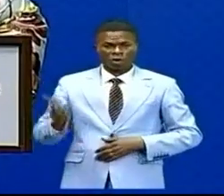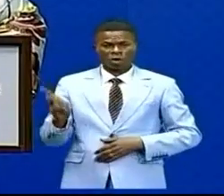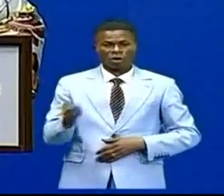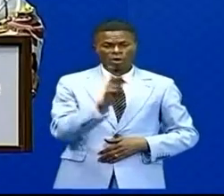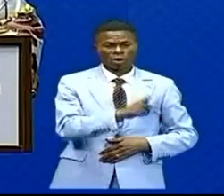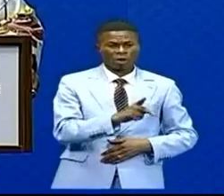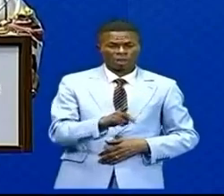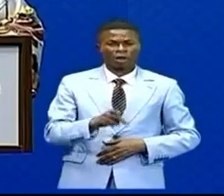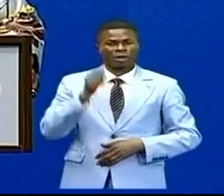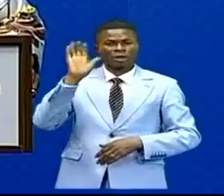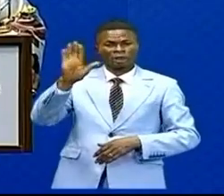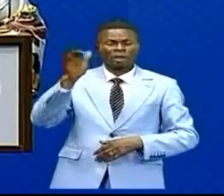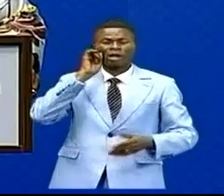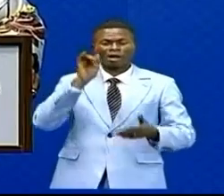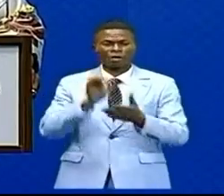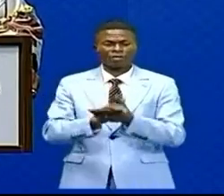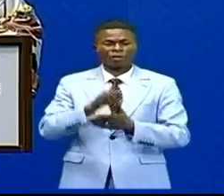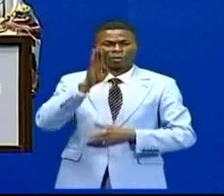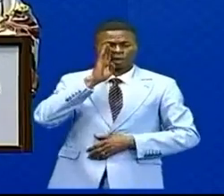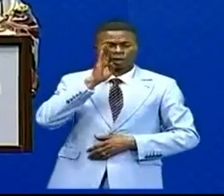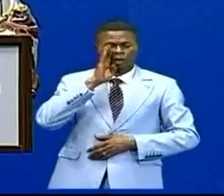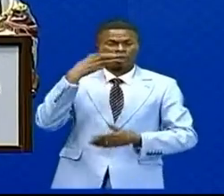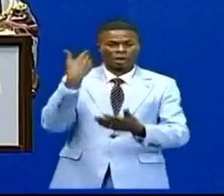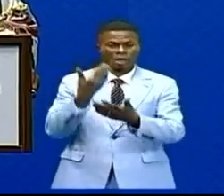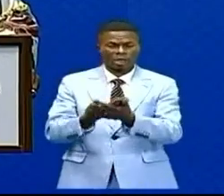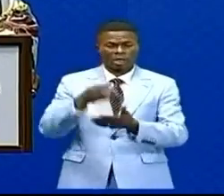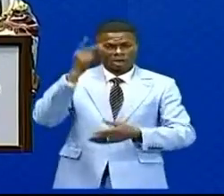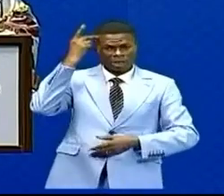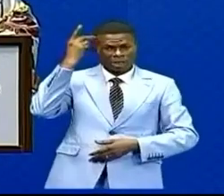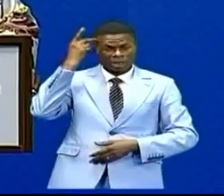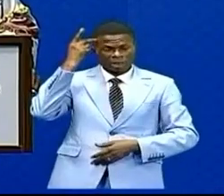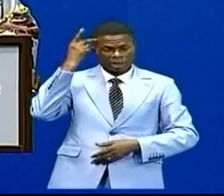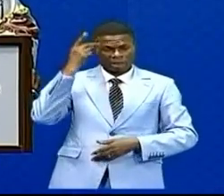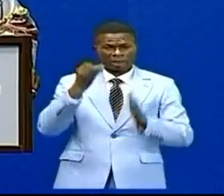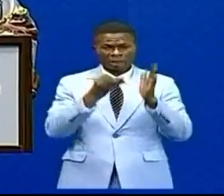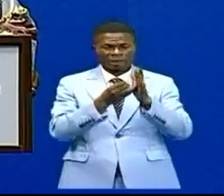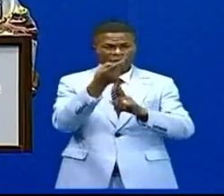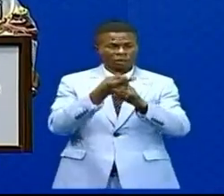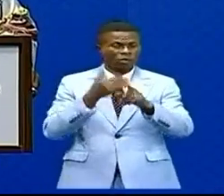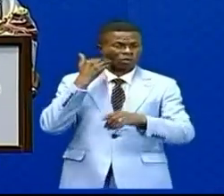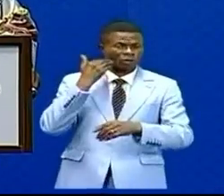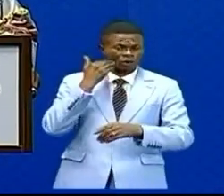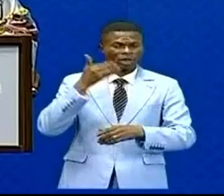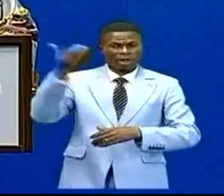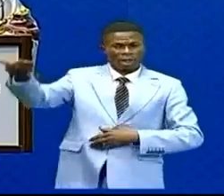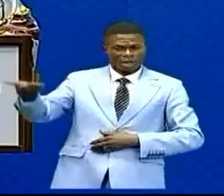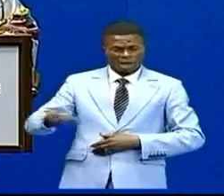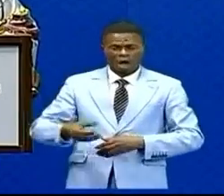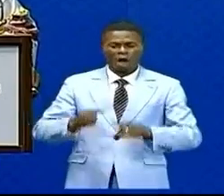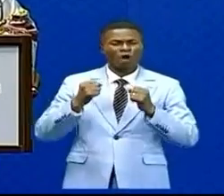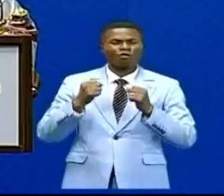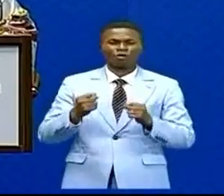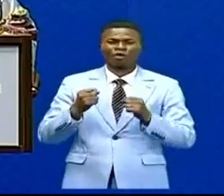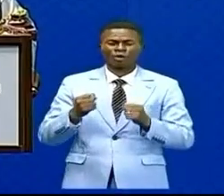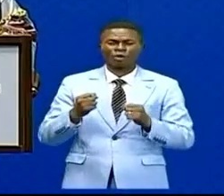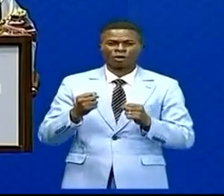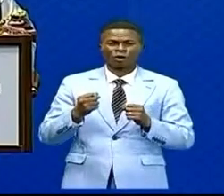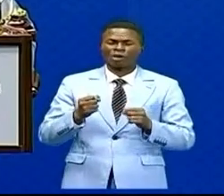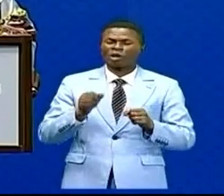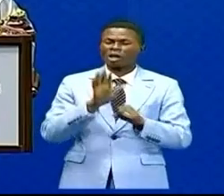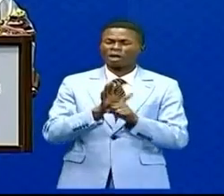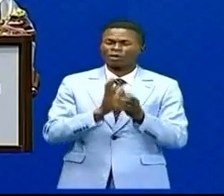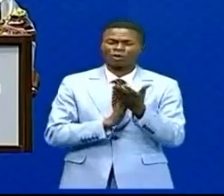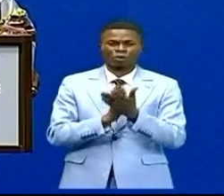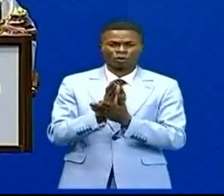de la reine Mathilde de Belge, arrivée à Kinshasa le 7 juin et accueillie chaleureusement et